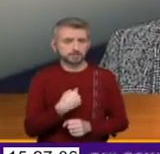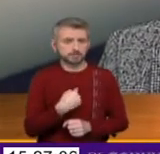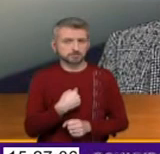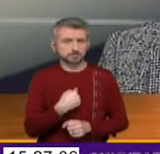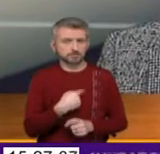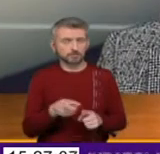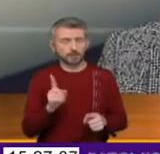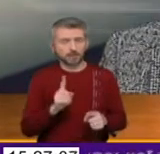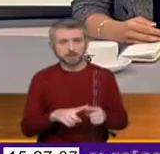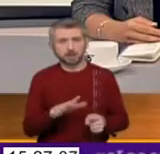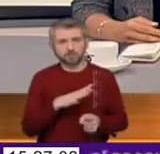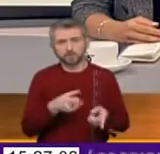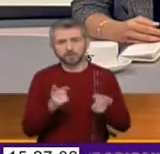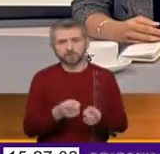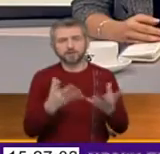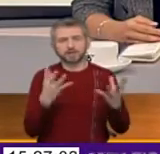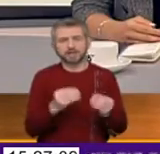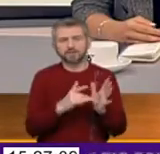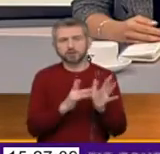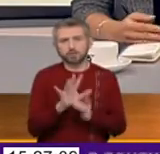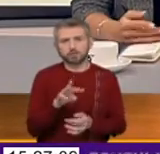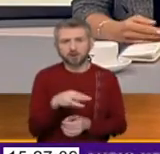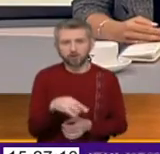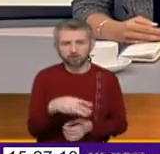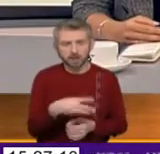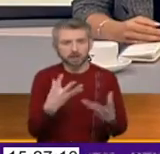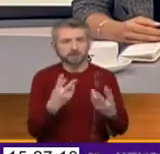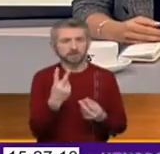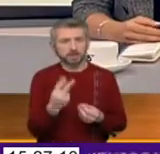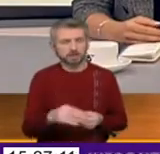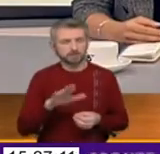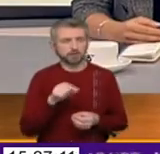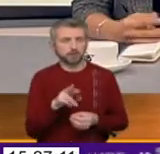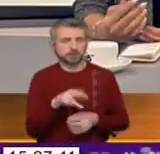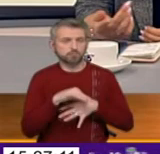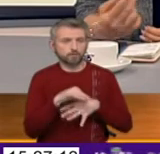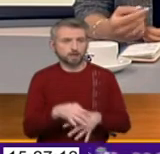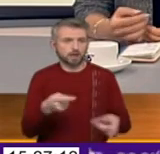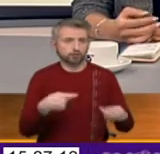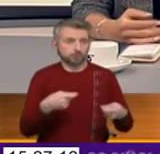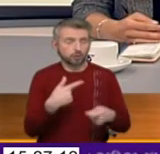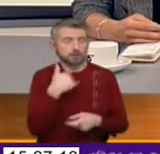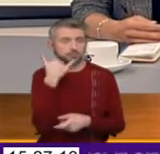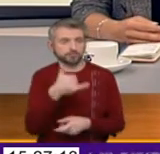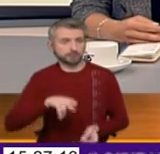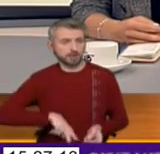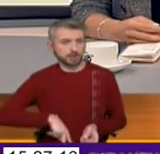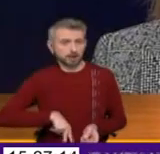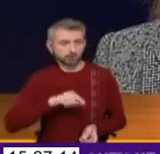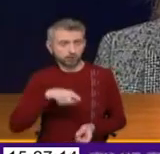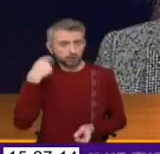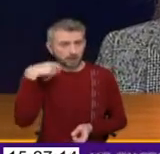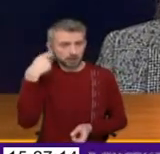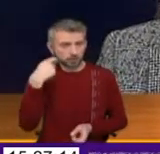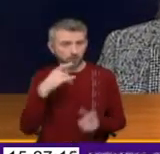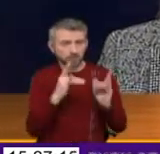цей був насправді День Святого Миколая, тобто 2 дні після того, як ми провели аукціон. І я телефоную директору вже